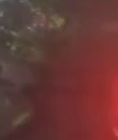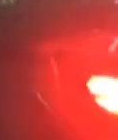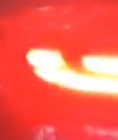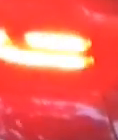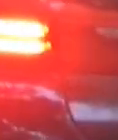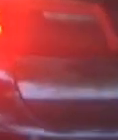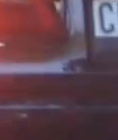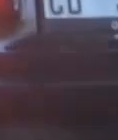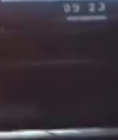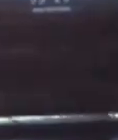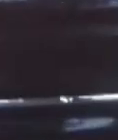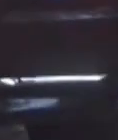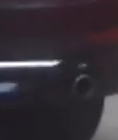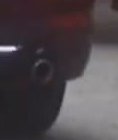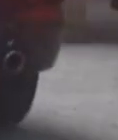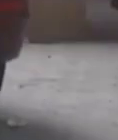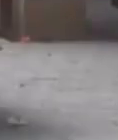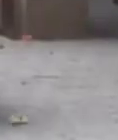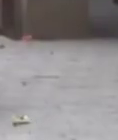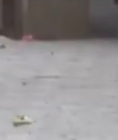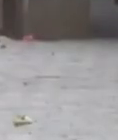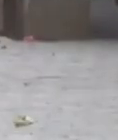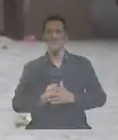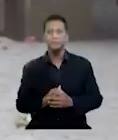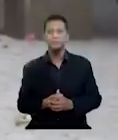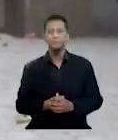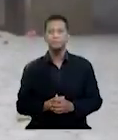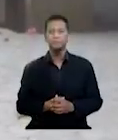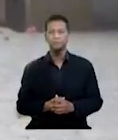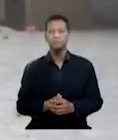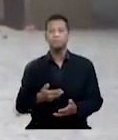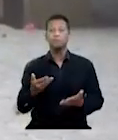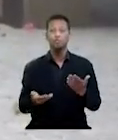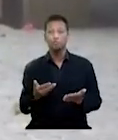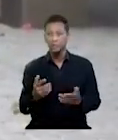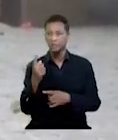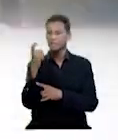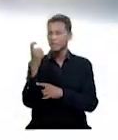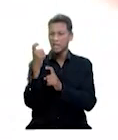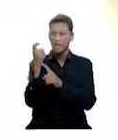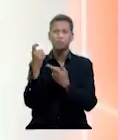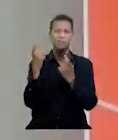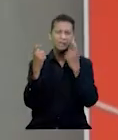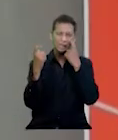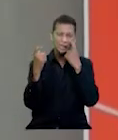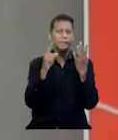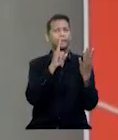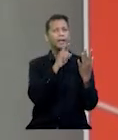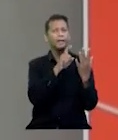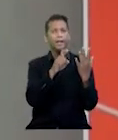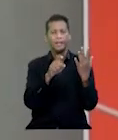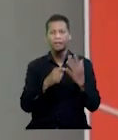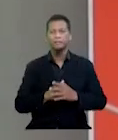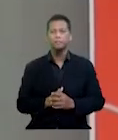senjata. Untuk mengungkap dugaan peluru nyasar, polisi memeriksa sejumlah saksi. TKP kemudian